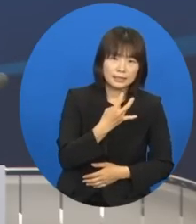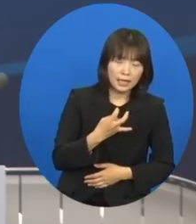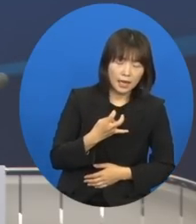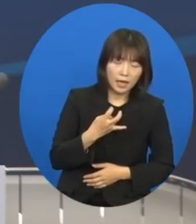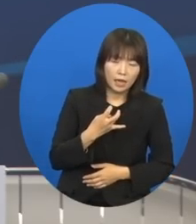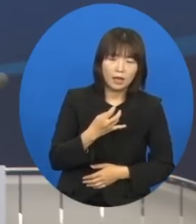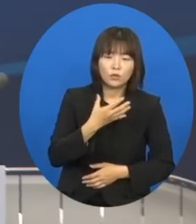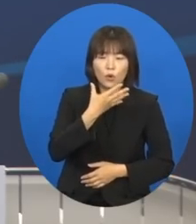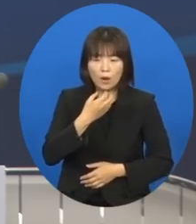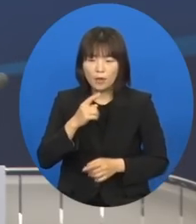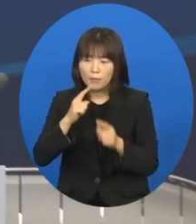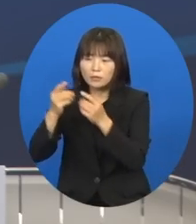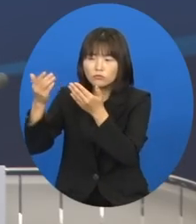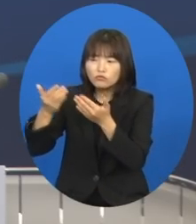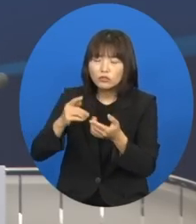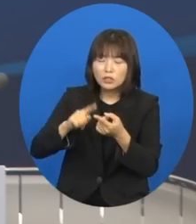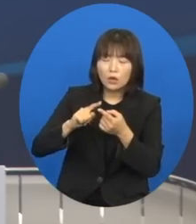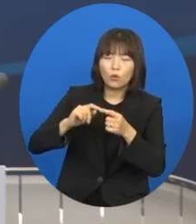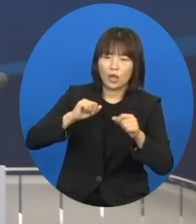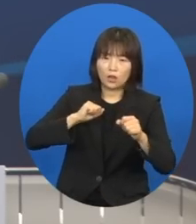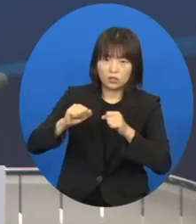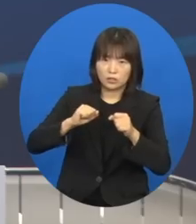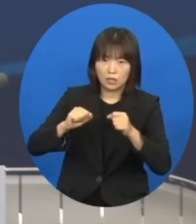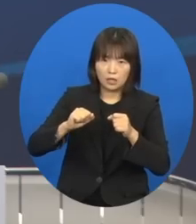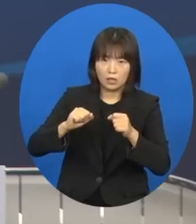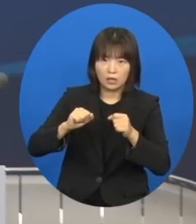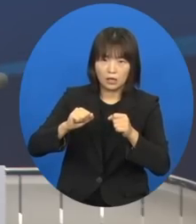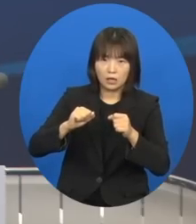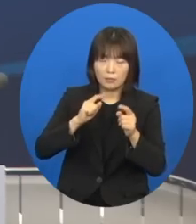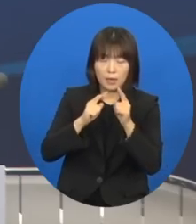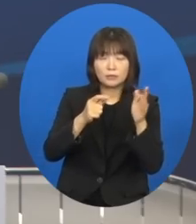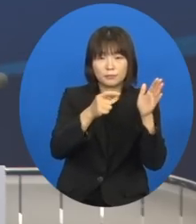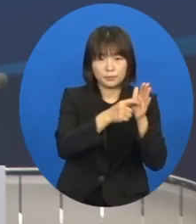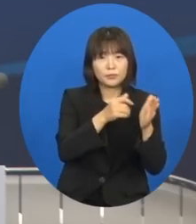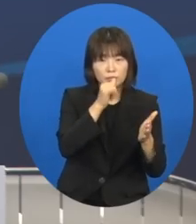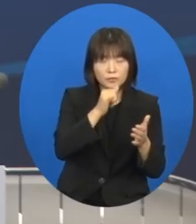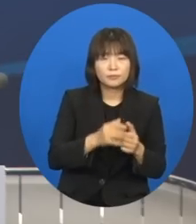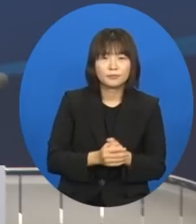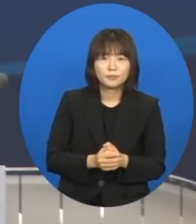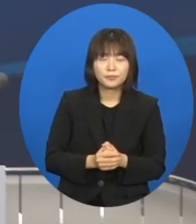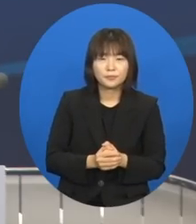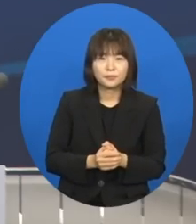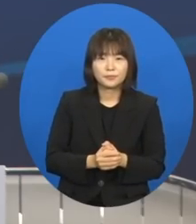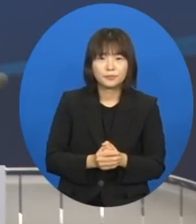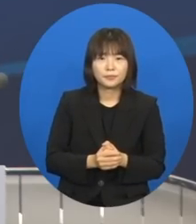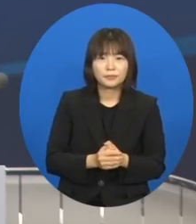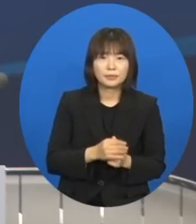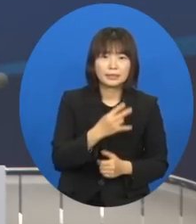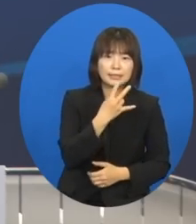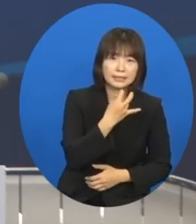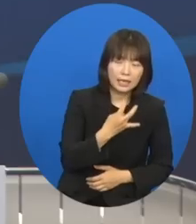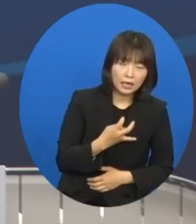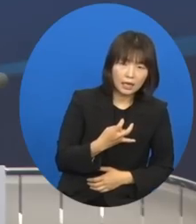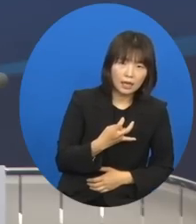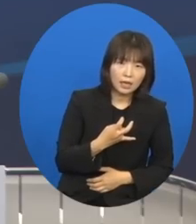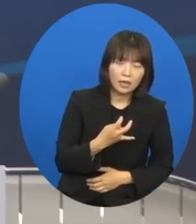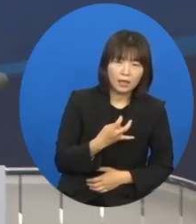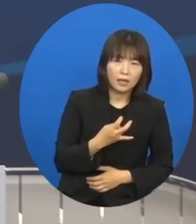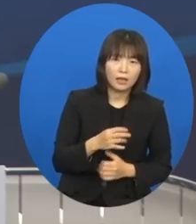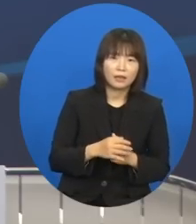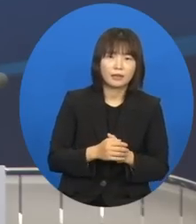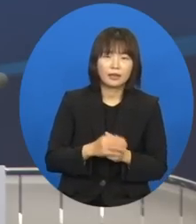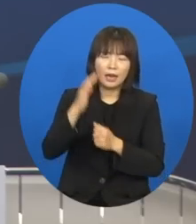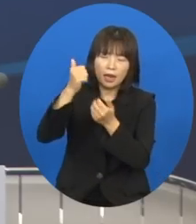대로 행하셨다는 이야기가 나옵니다. 말한 때 자, 사라에게 그 시기가 되어 아들을